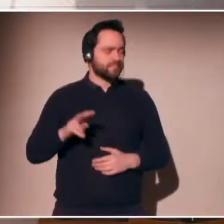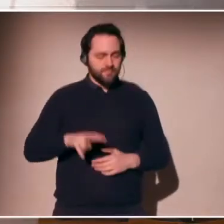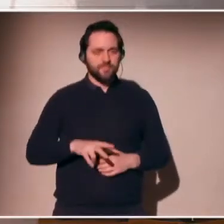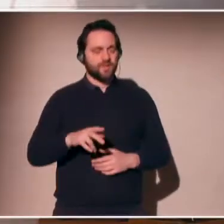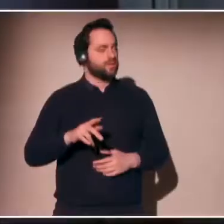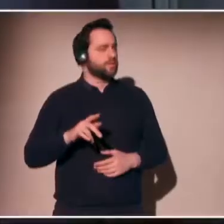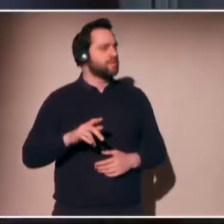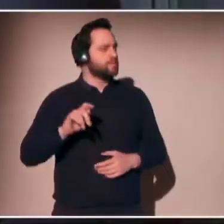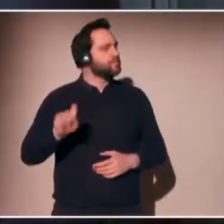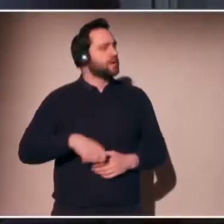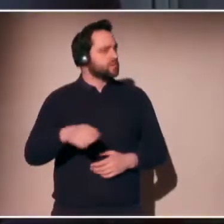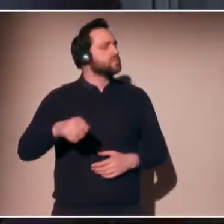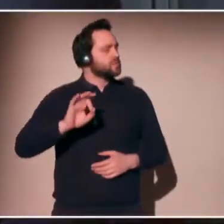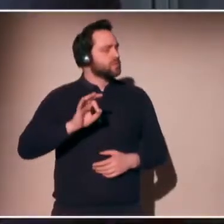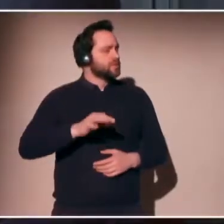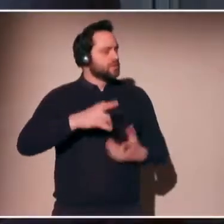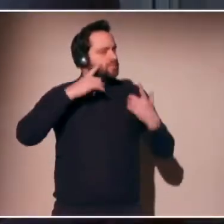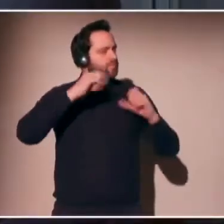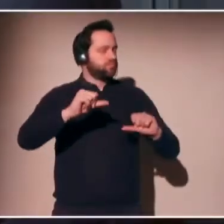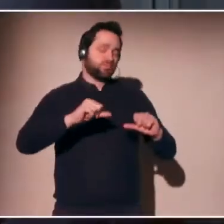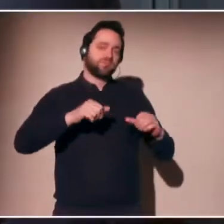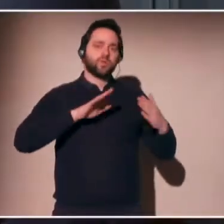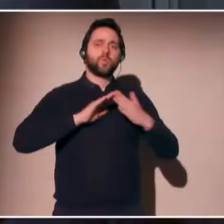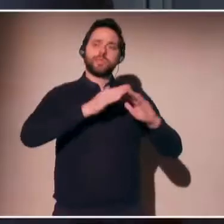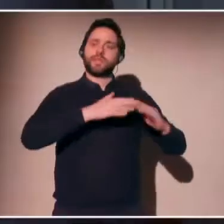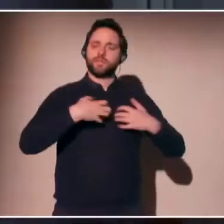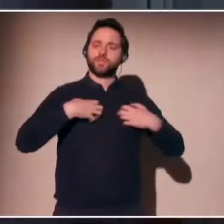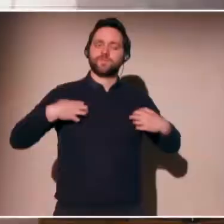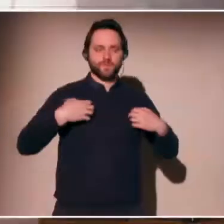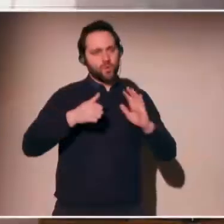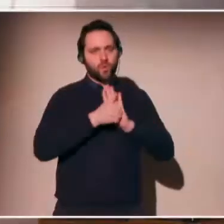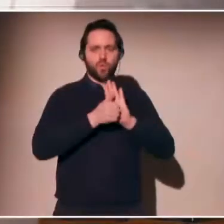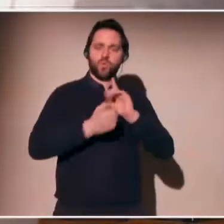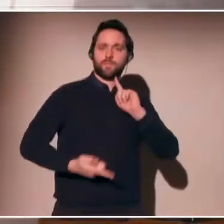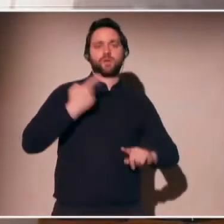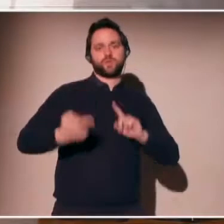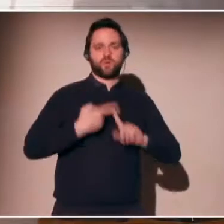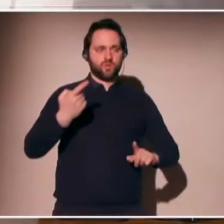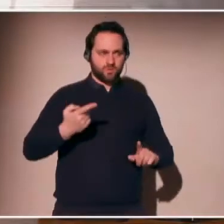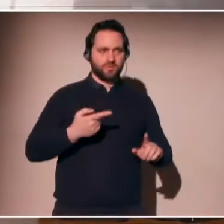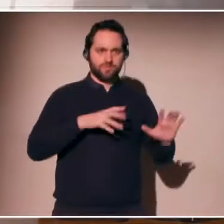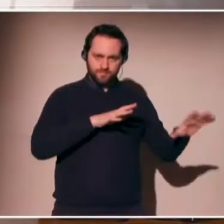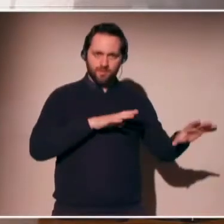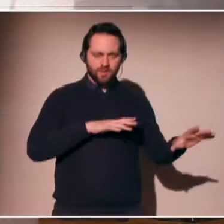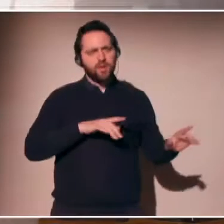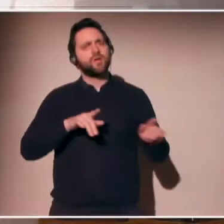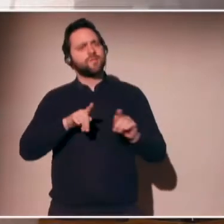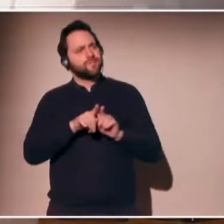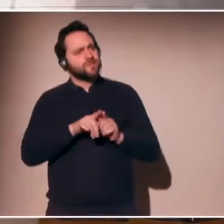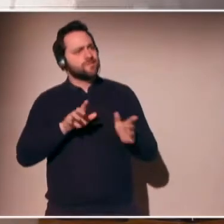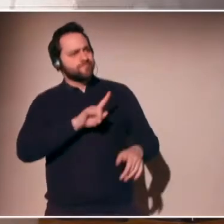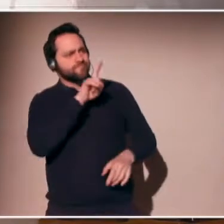communauté scientifique. Donc j'allais vous poser la question de savoir quelle doit être la place de la France demain dans